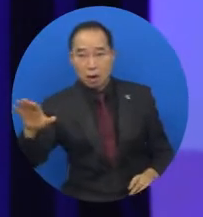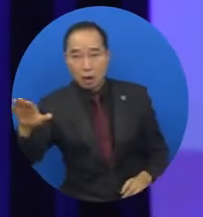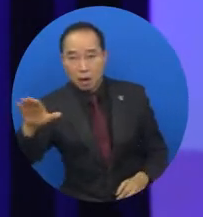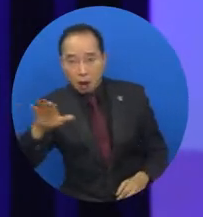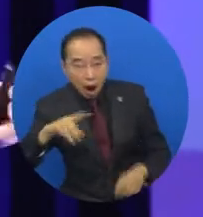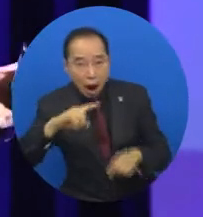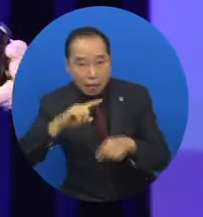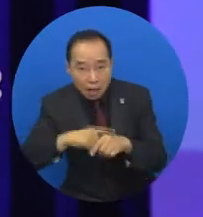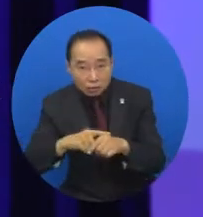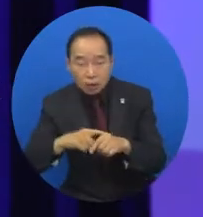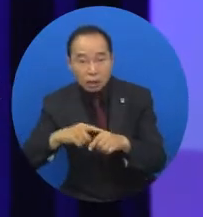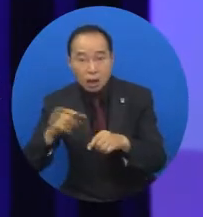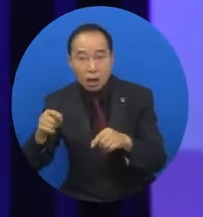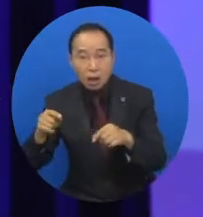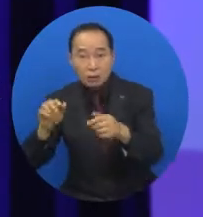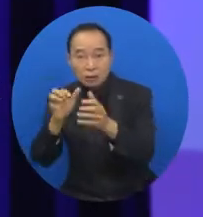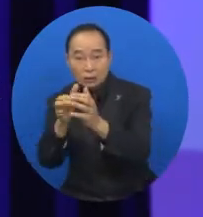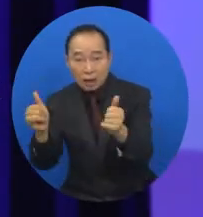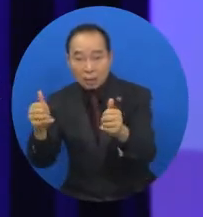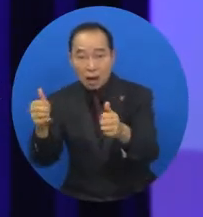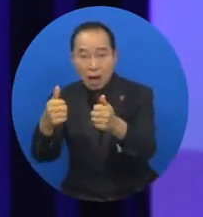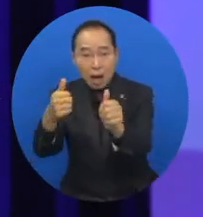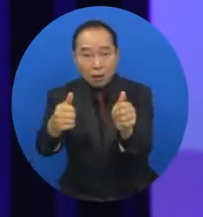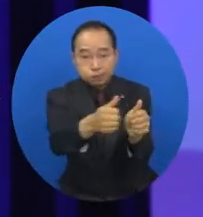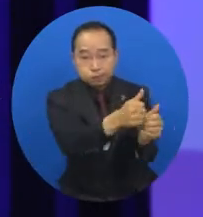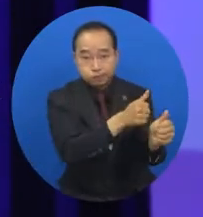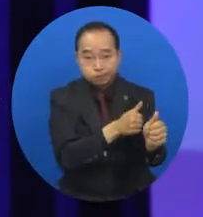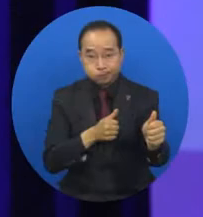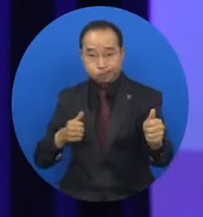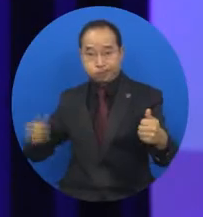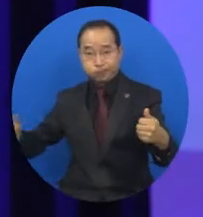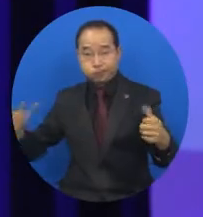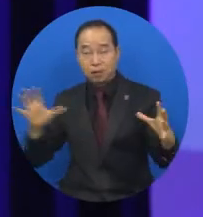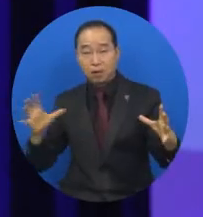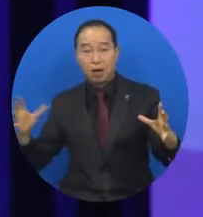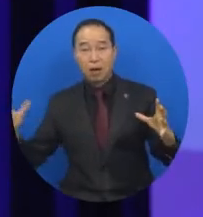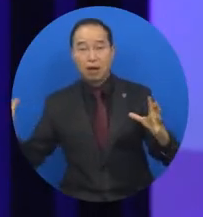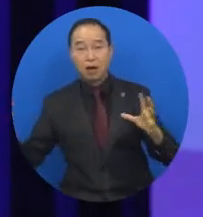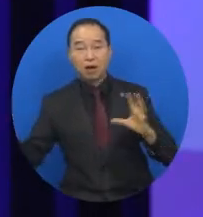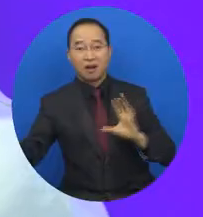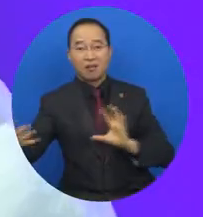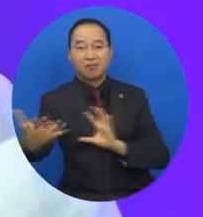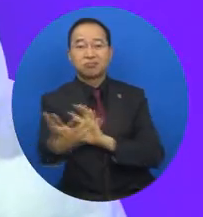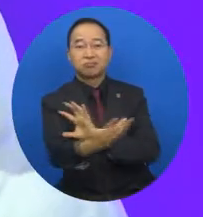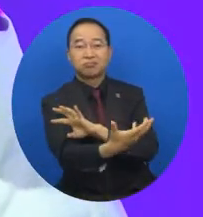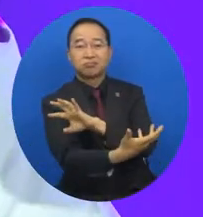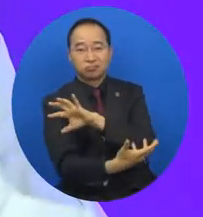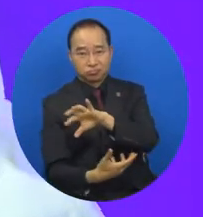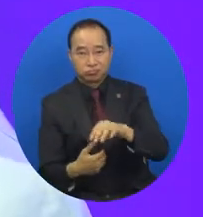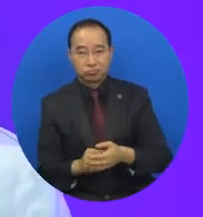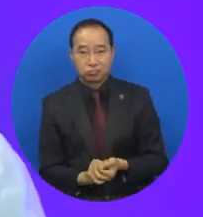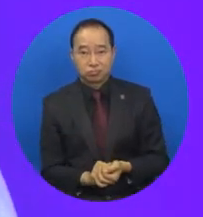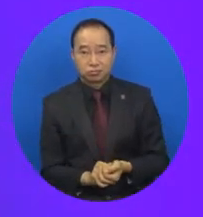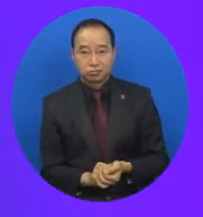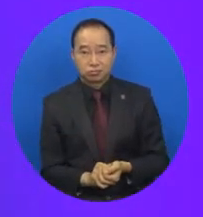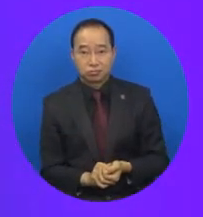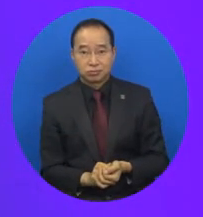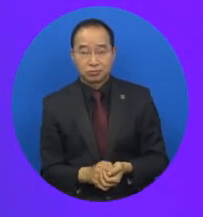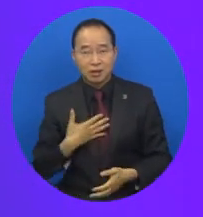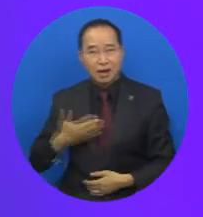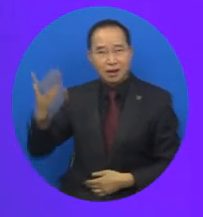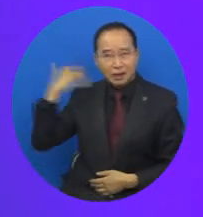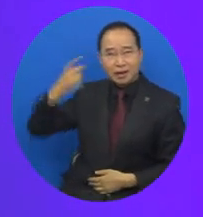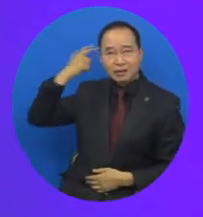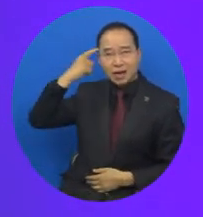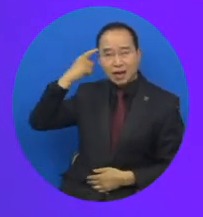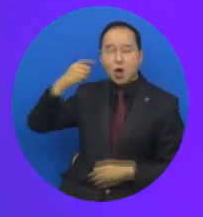손을 대고 또 그 뒤에 손을 대고 그러면서 나중에 기차처럼 동그란 원이 됐어요. 춤을 춘다는 것은